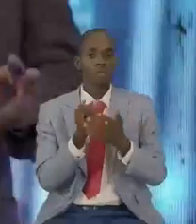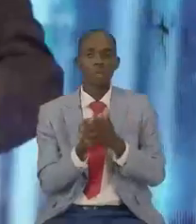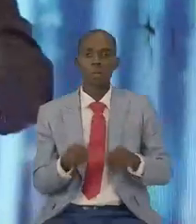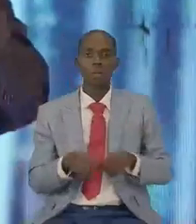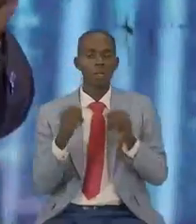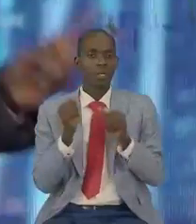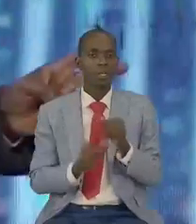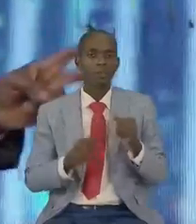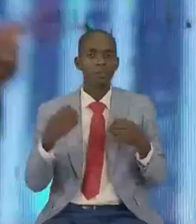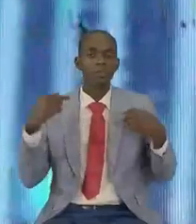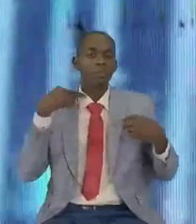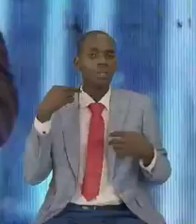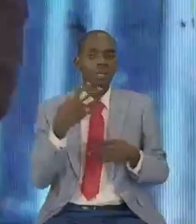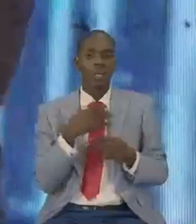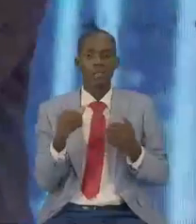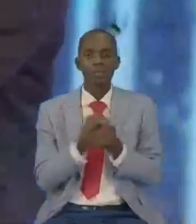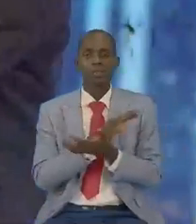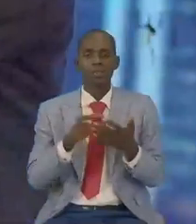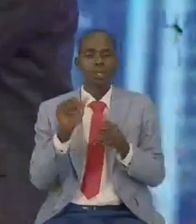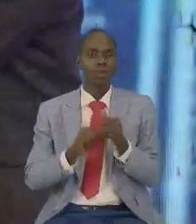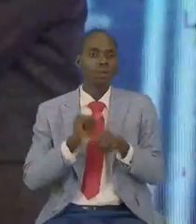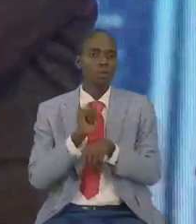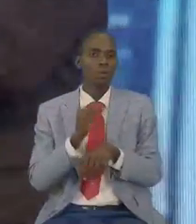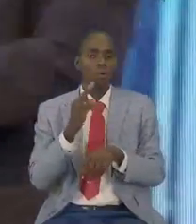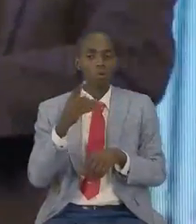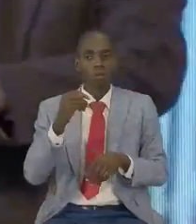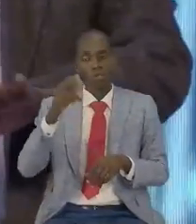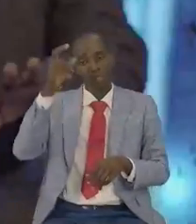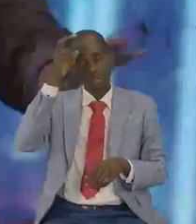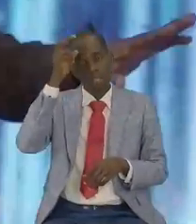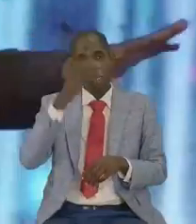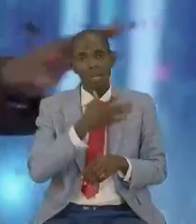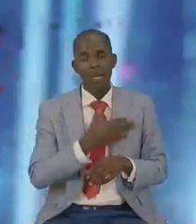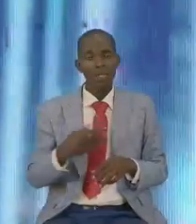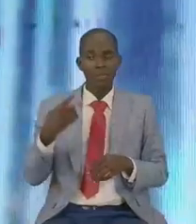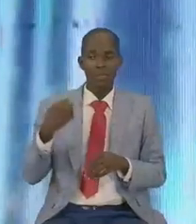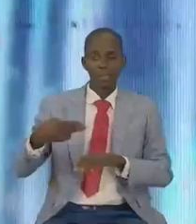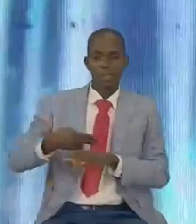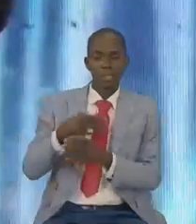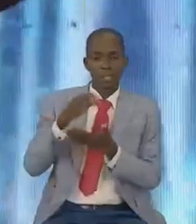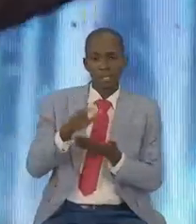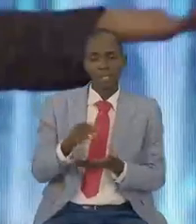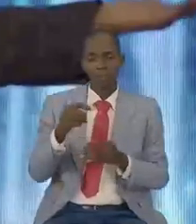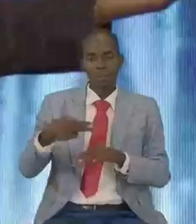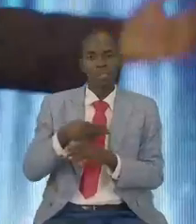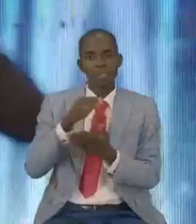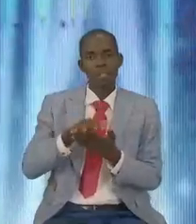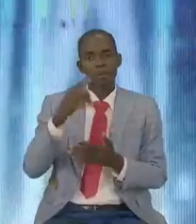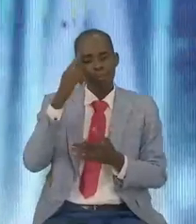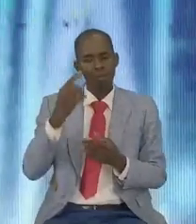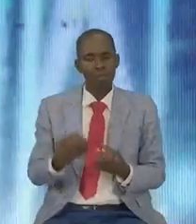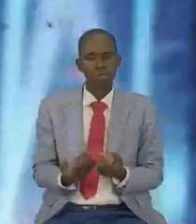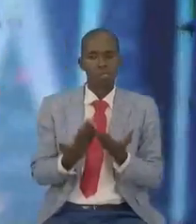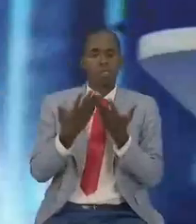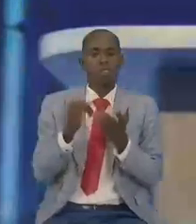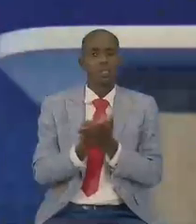et détruit toutes les œuvres du diable. Et il est l'agneau pour le sacrifice, qui a été sacrifié